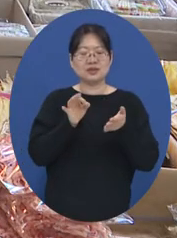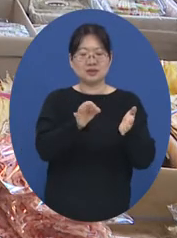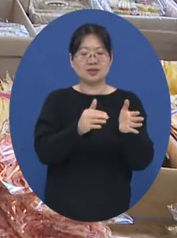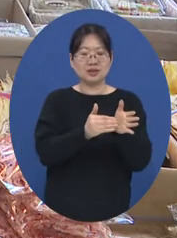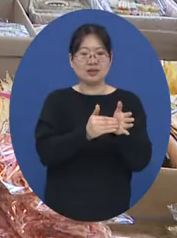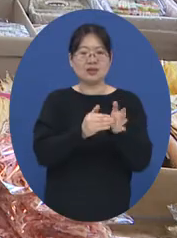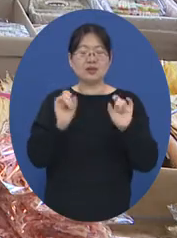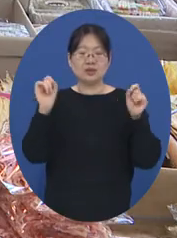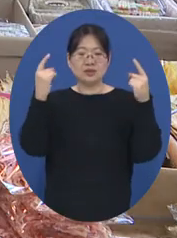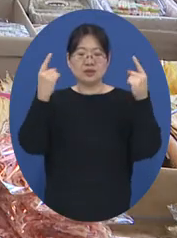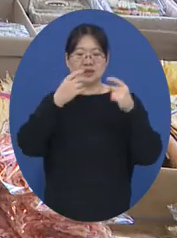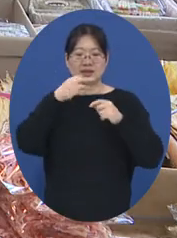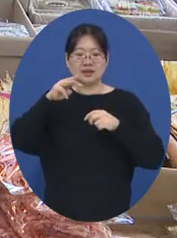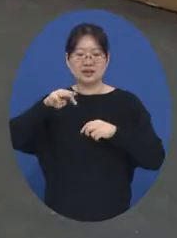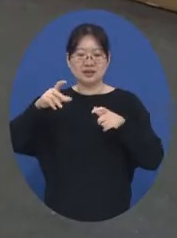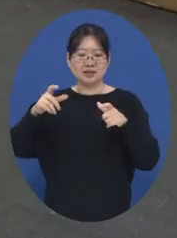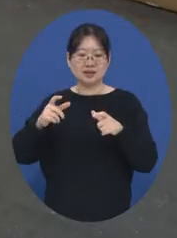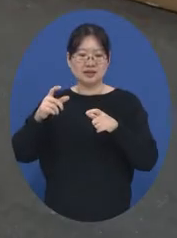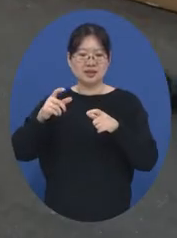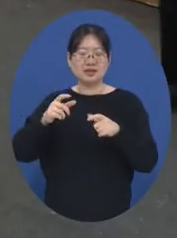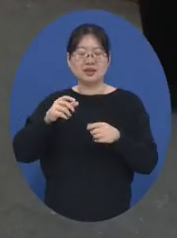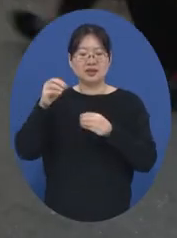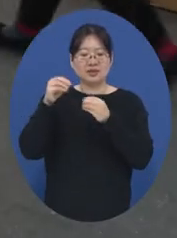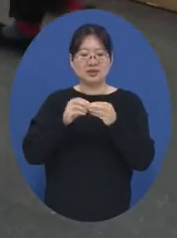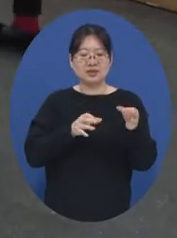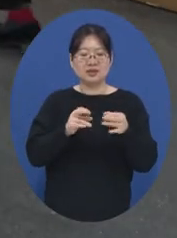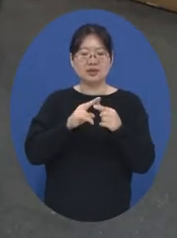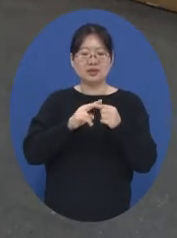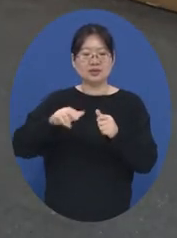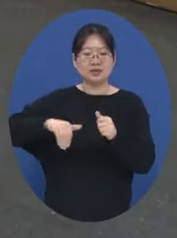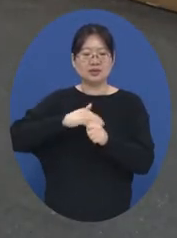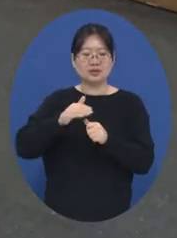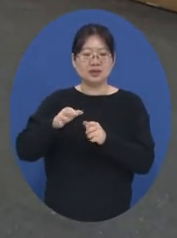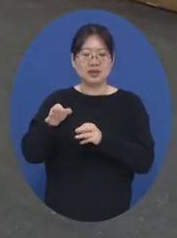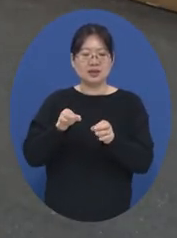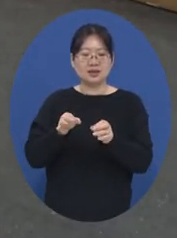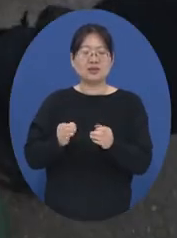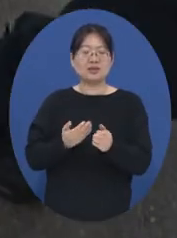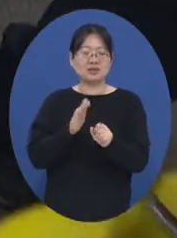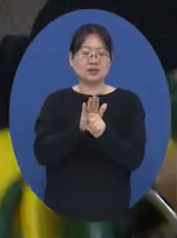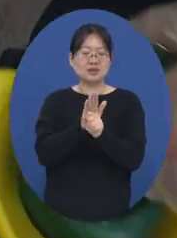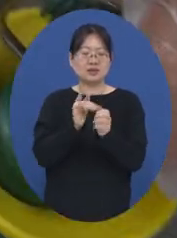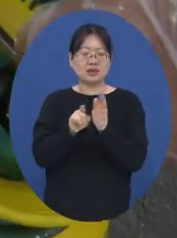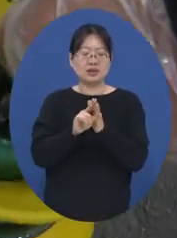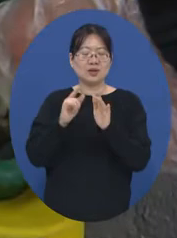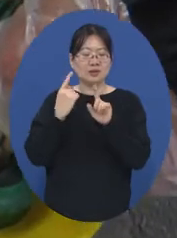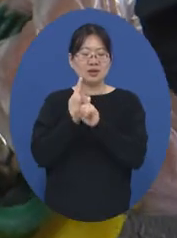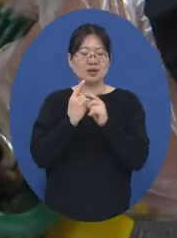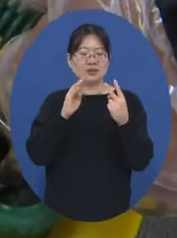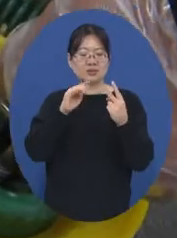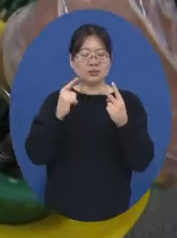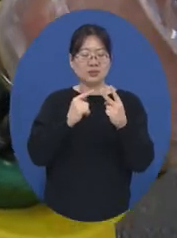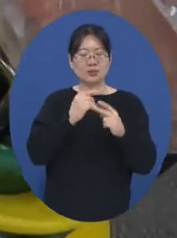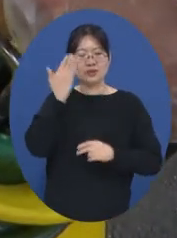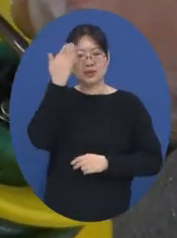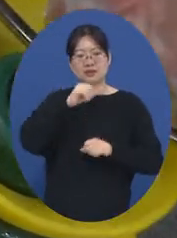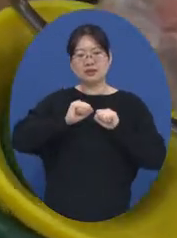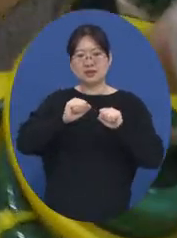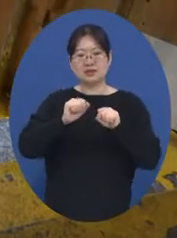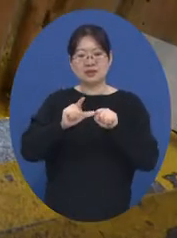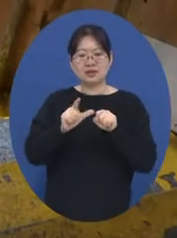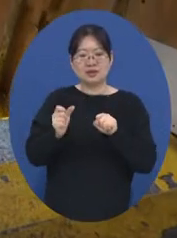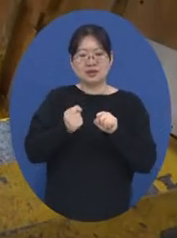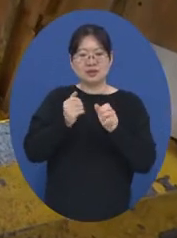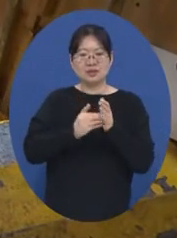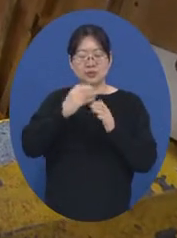함께 도는 이천시의 장호원 전통시장을 비롯한 주변 상권 지원을 위해 매일 두 차례 소독 작업을 실시하고